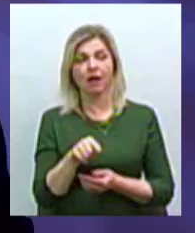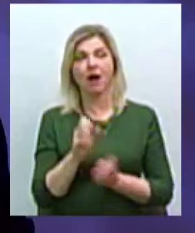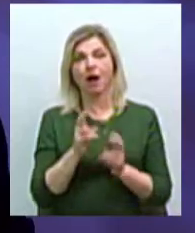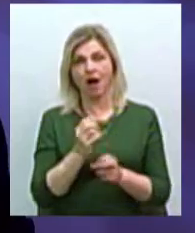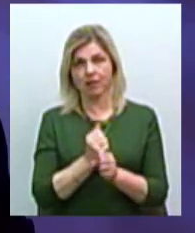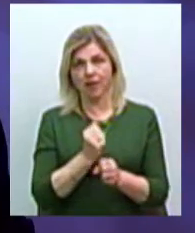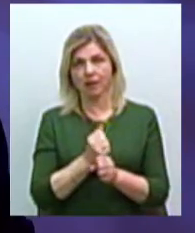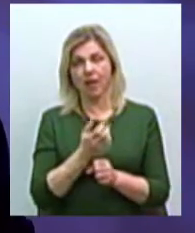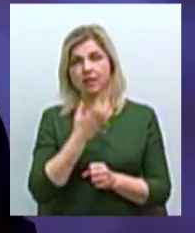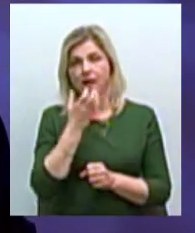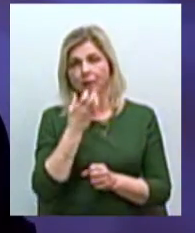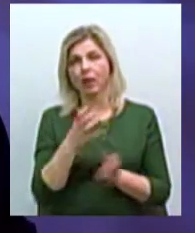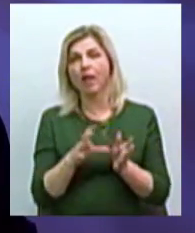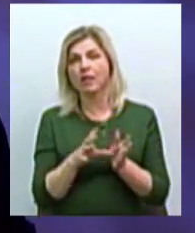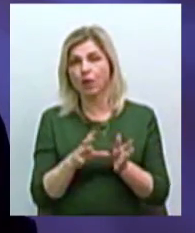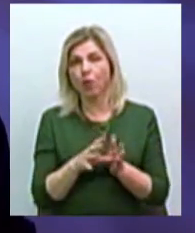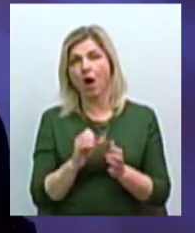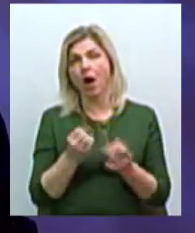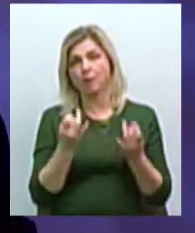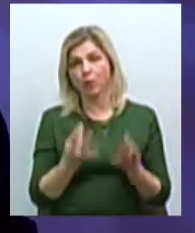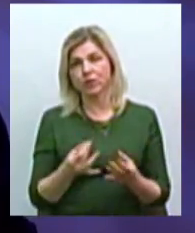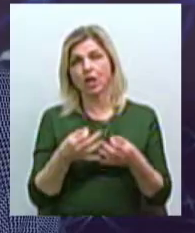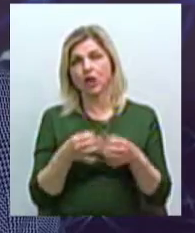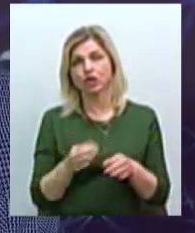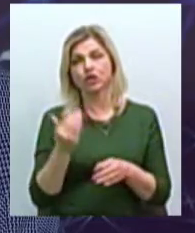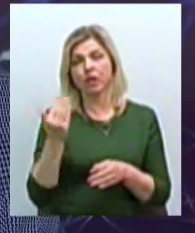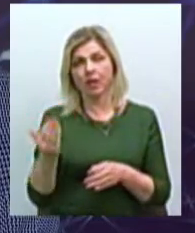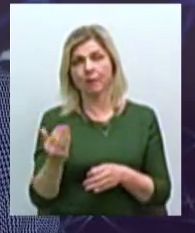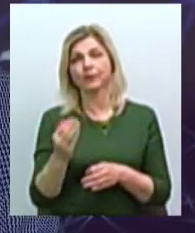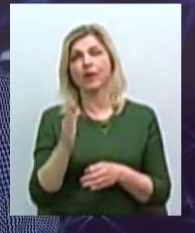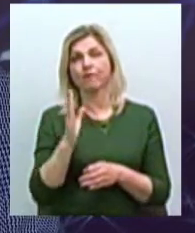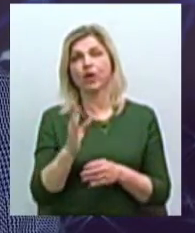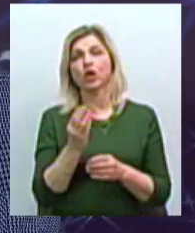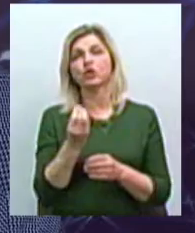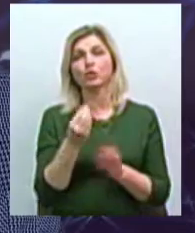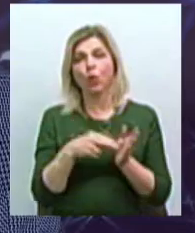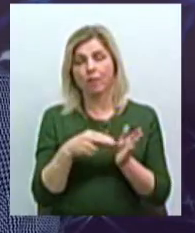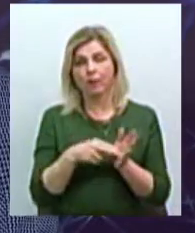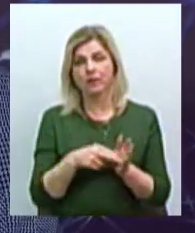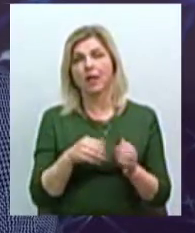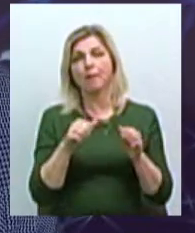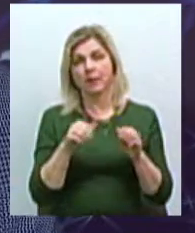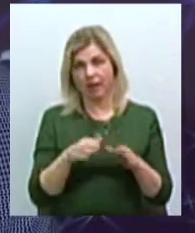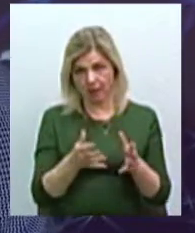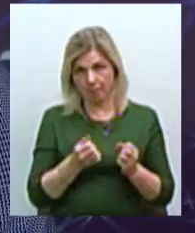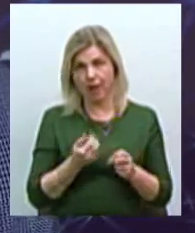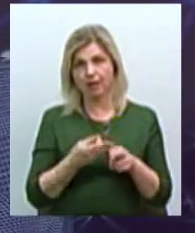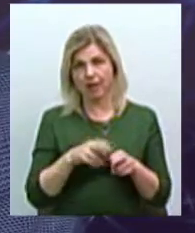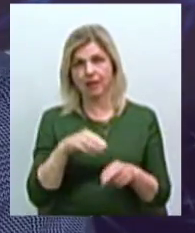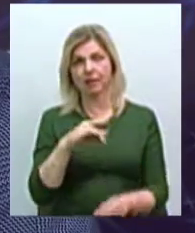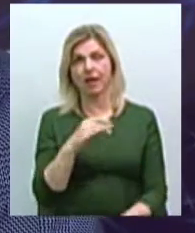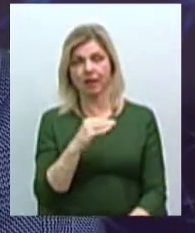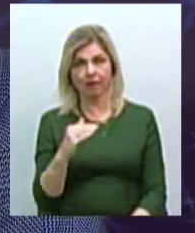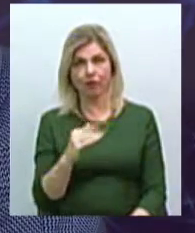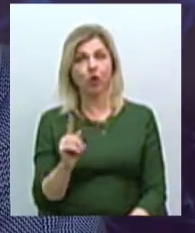делает Теплокоммунэнерго, а просто там, разрешить им там, в пределах стоимости Теплокоммунэнерго просто принимать этот тариф? Все, что будет в силах